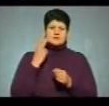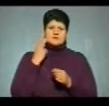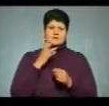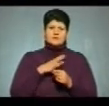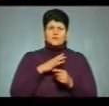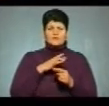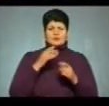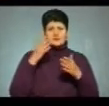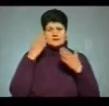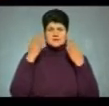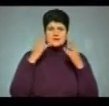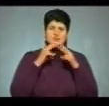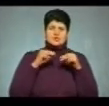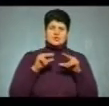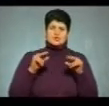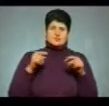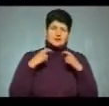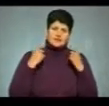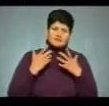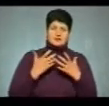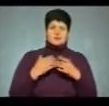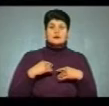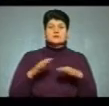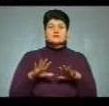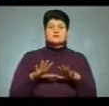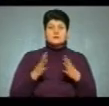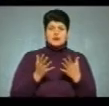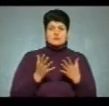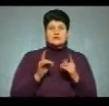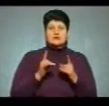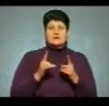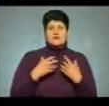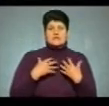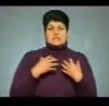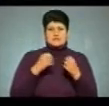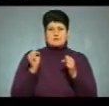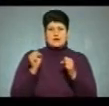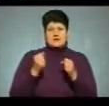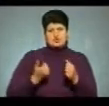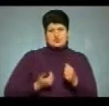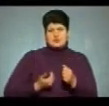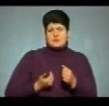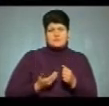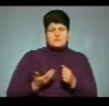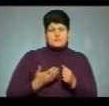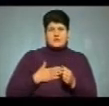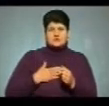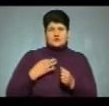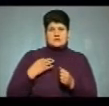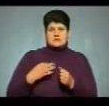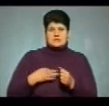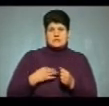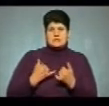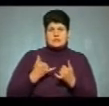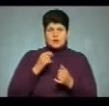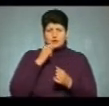веселий, щасливий. Ну так сталося, що від нас забрали життя нашого сина для